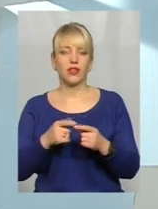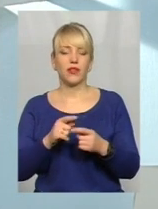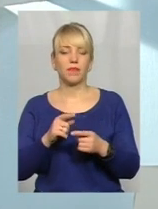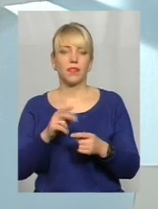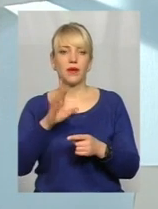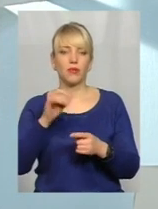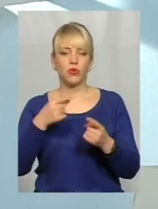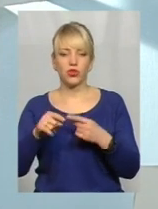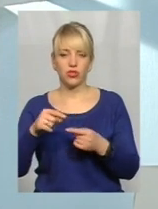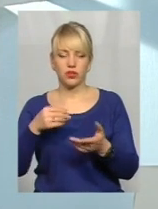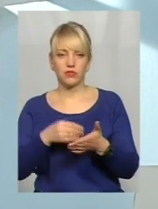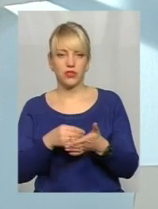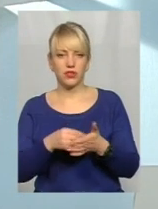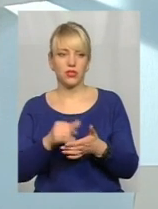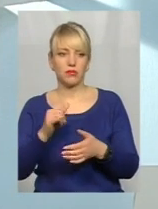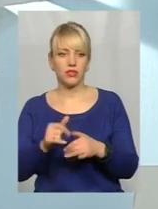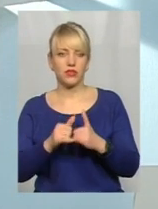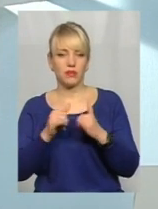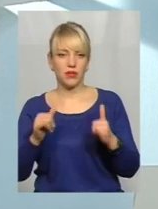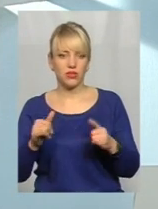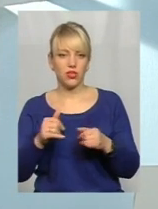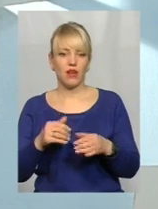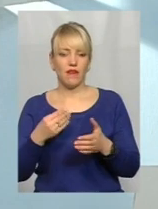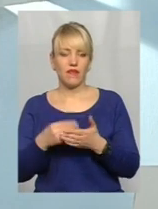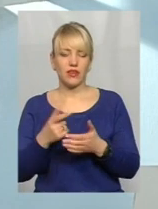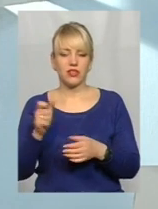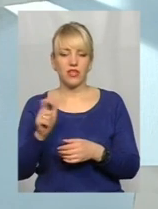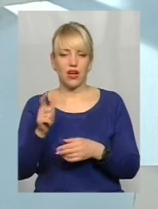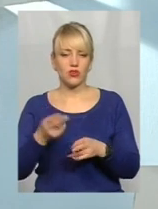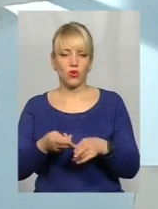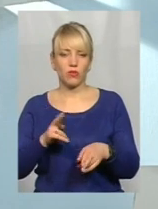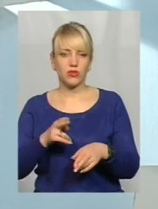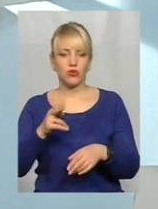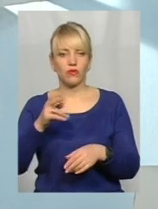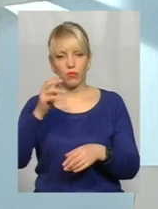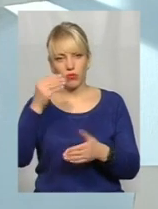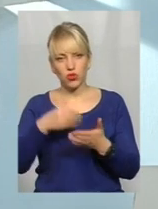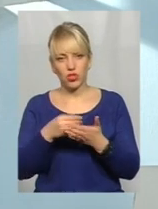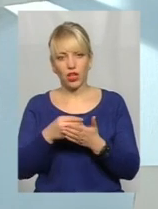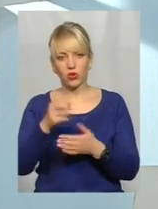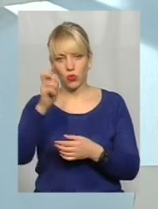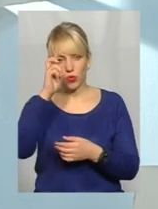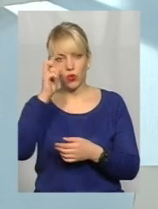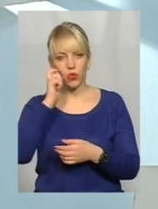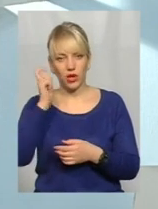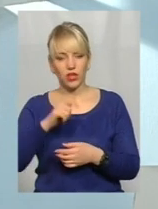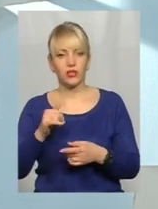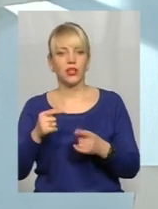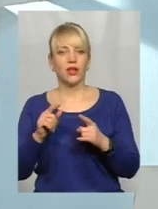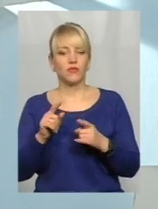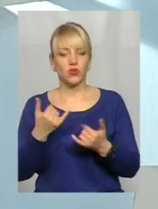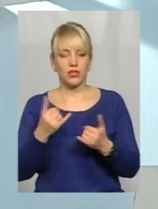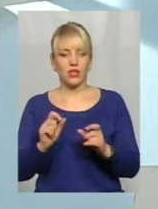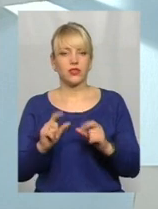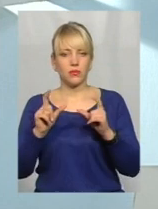тобто і здебільшого вартість газу компенсовував бюджет України, то зараз ці подорожчання, я